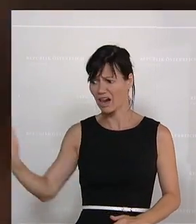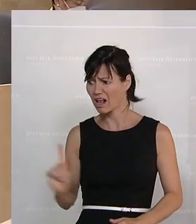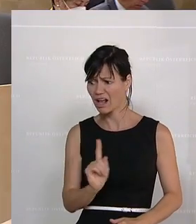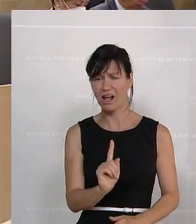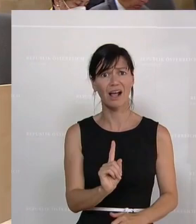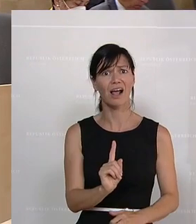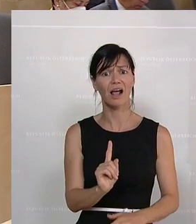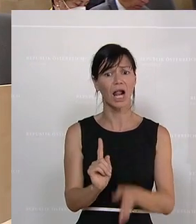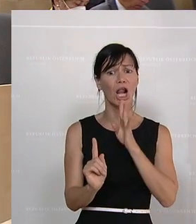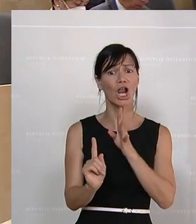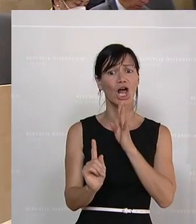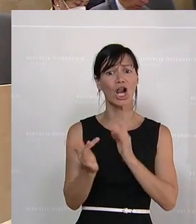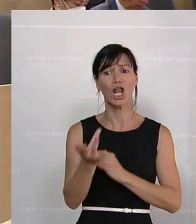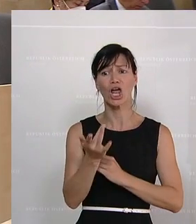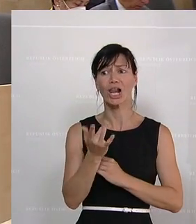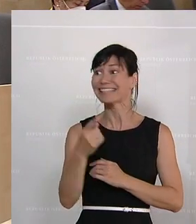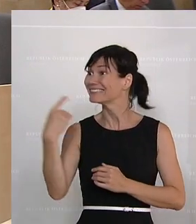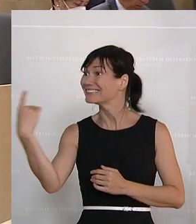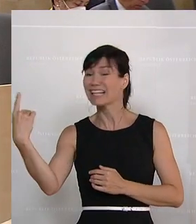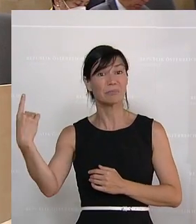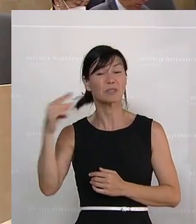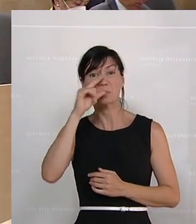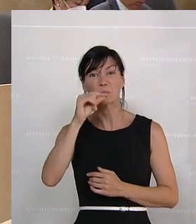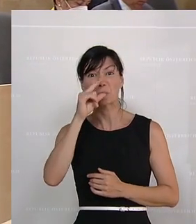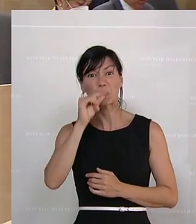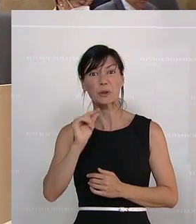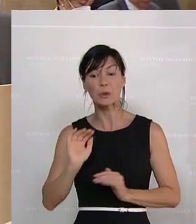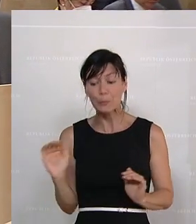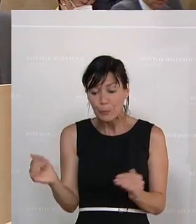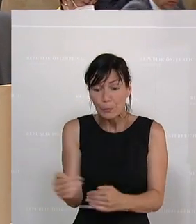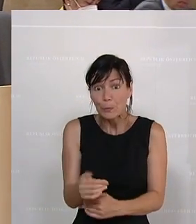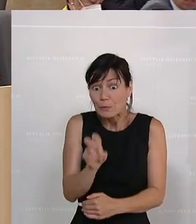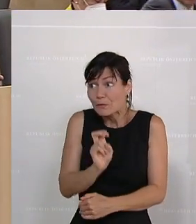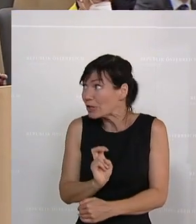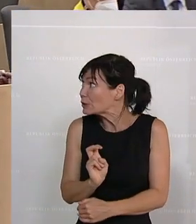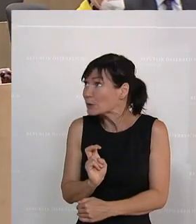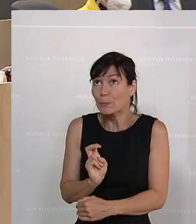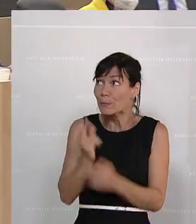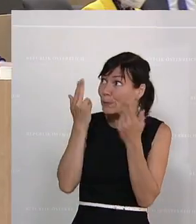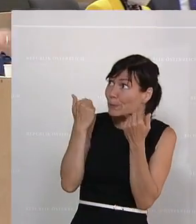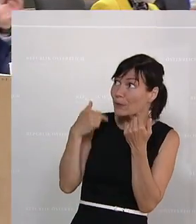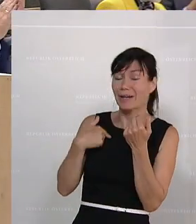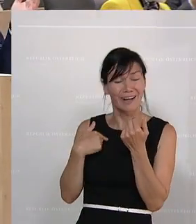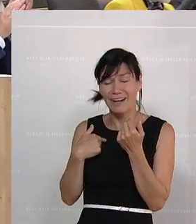putin auf dem schoß sitzt braucht sicher nicht über andere lästern die angeblich an irgendwelchen rockzipfel hängen